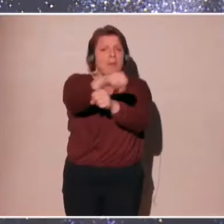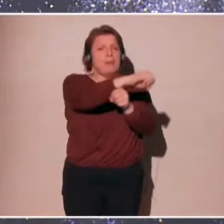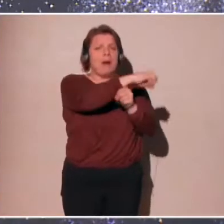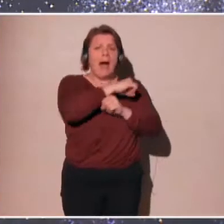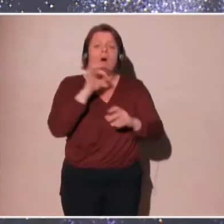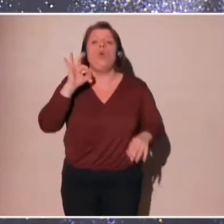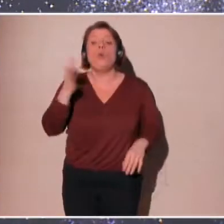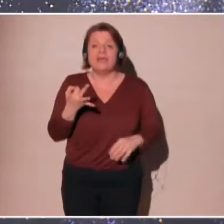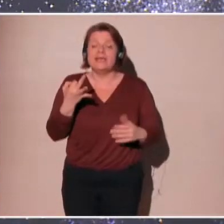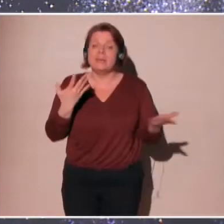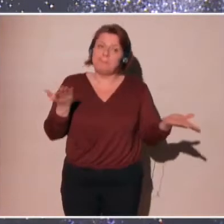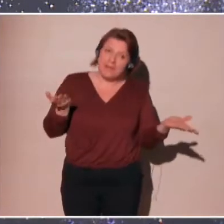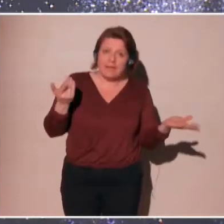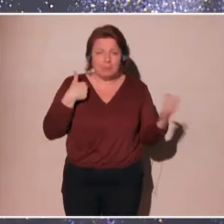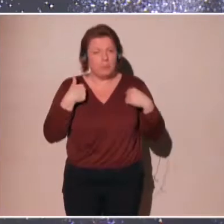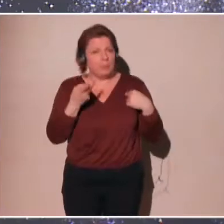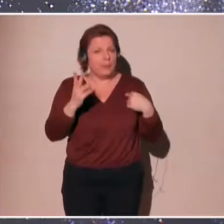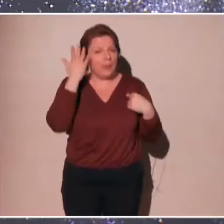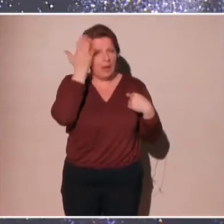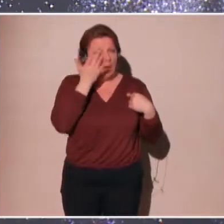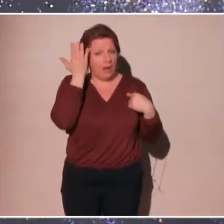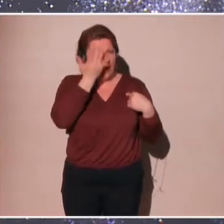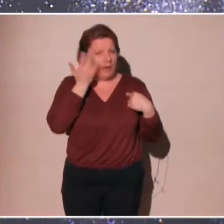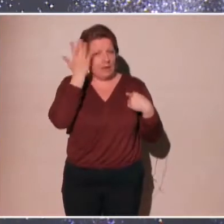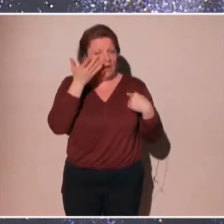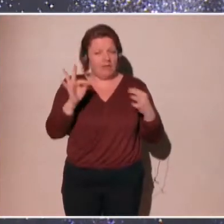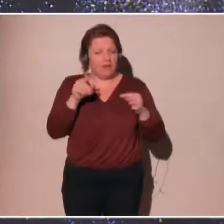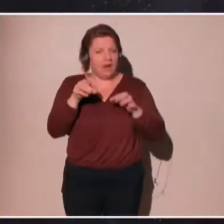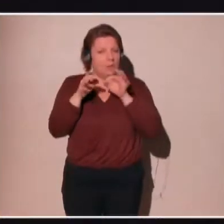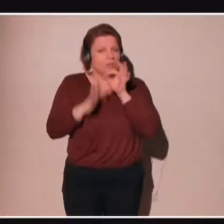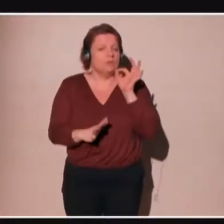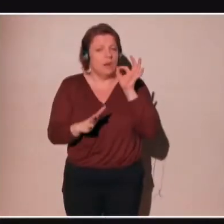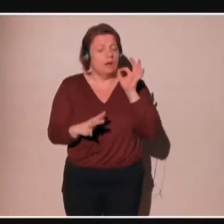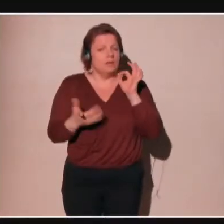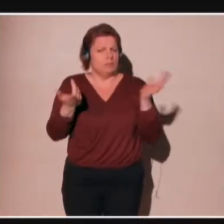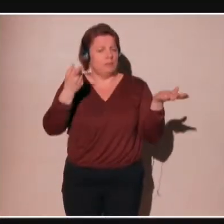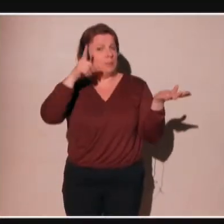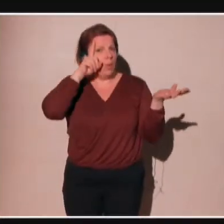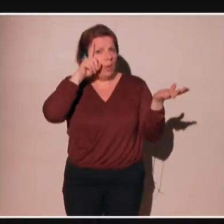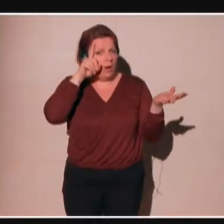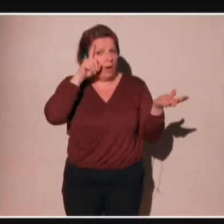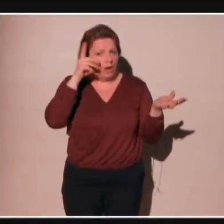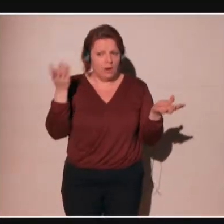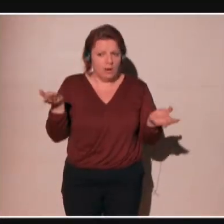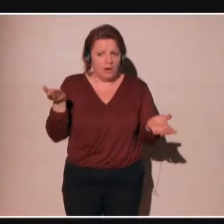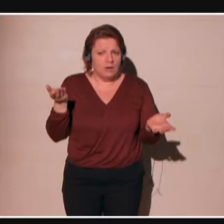en fait, j'étais plutôt inquiète et préoccupée par ce résultat. Pourquoi? Mais enfin, comment est-ce qu'une